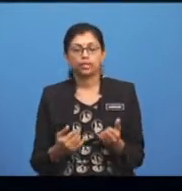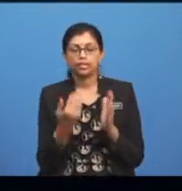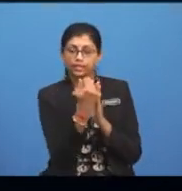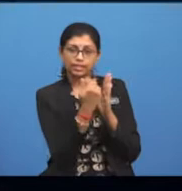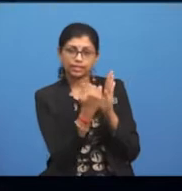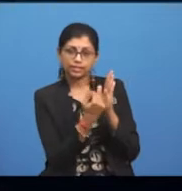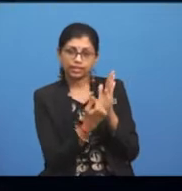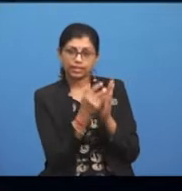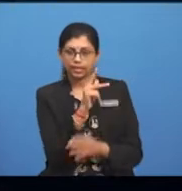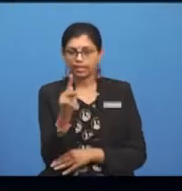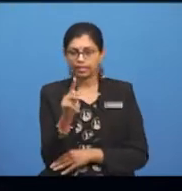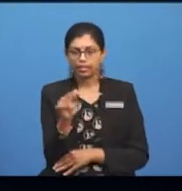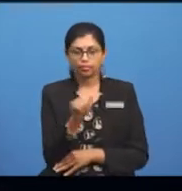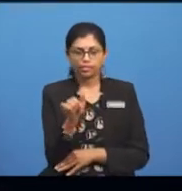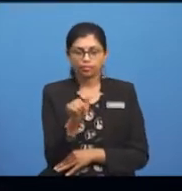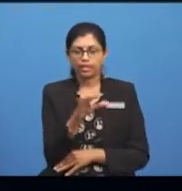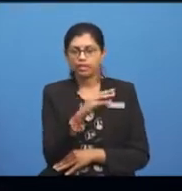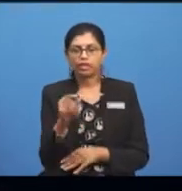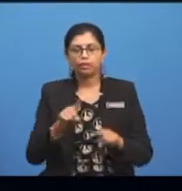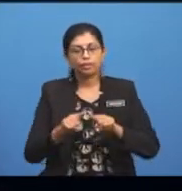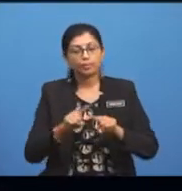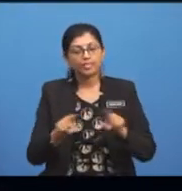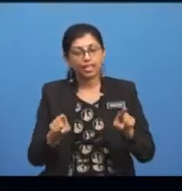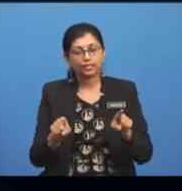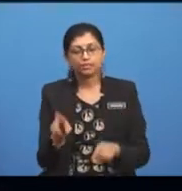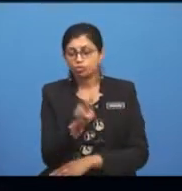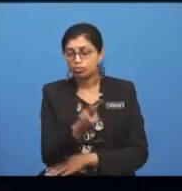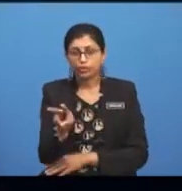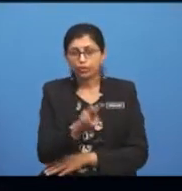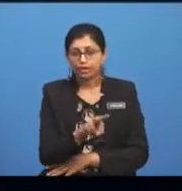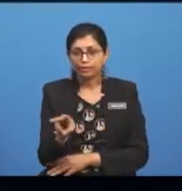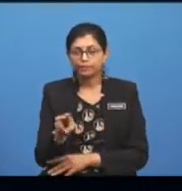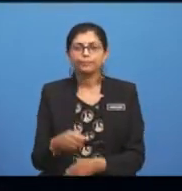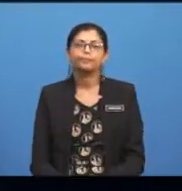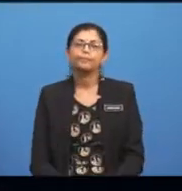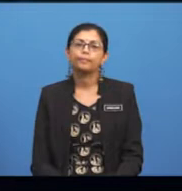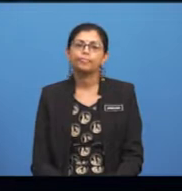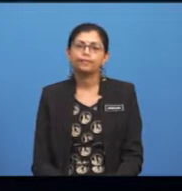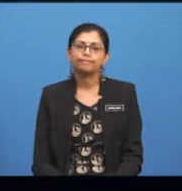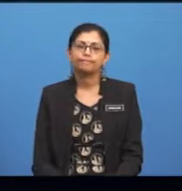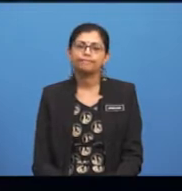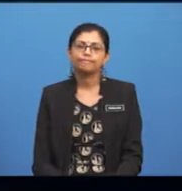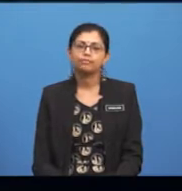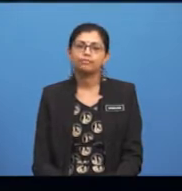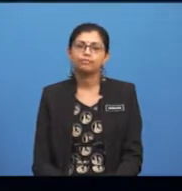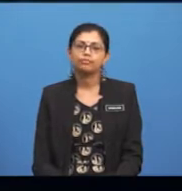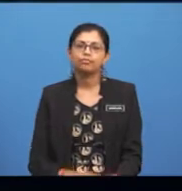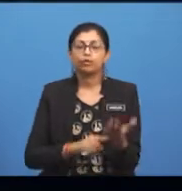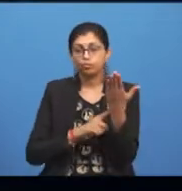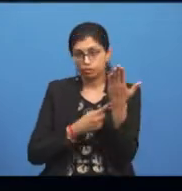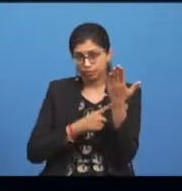persamaan dan perbezaan antara kedua-dua satelit tadi.